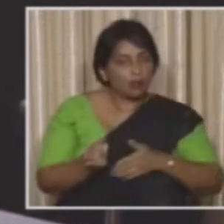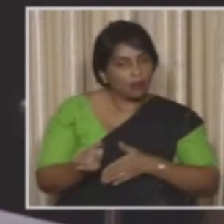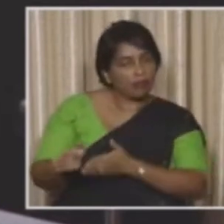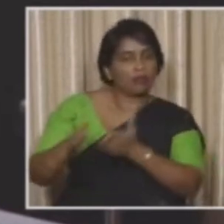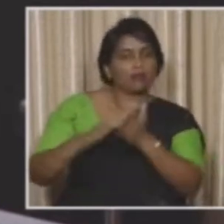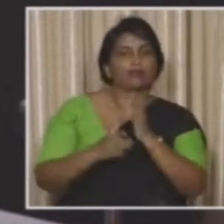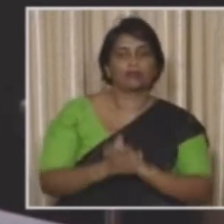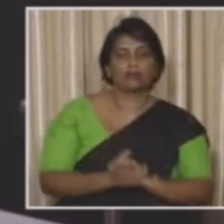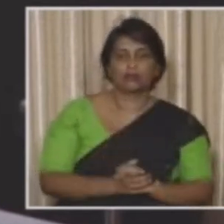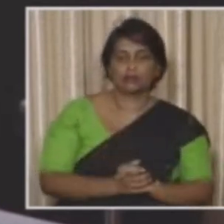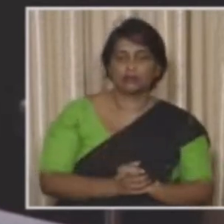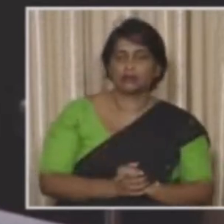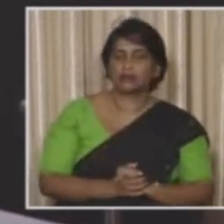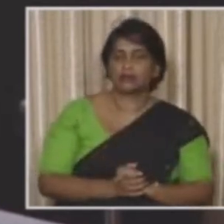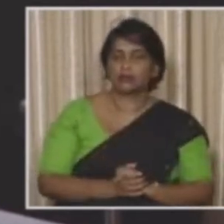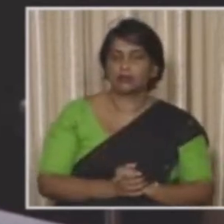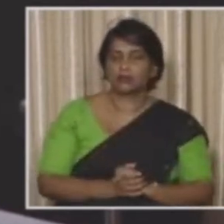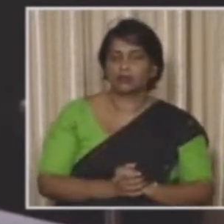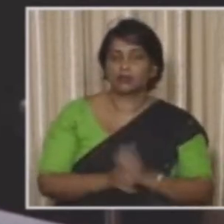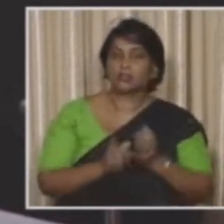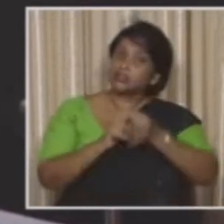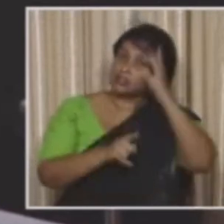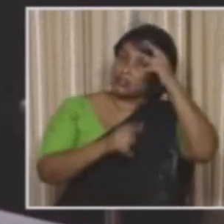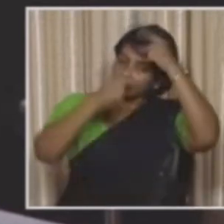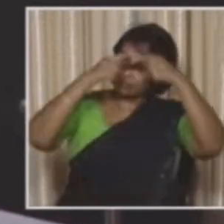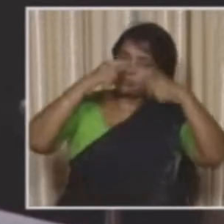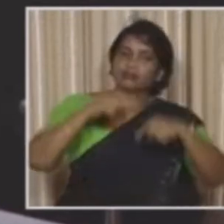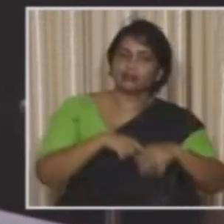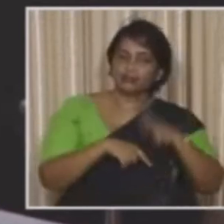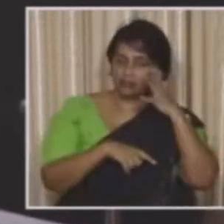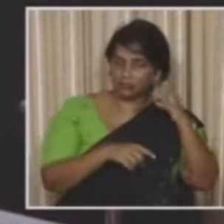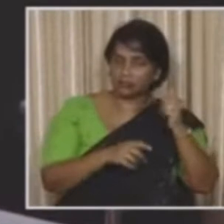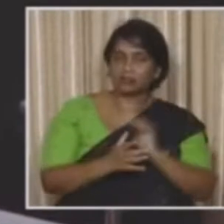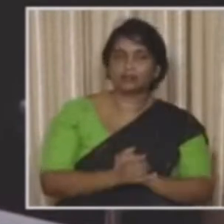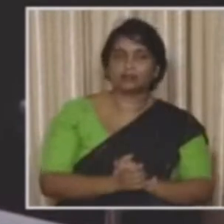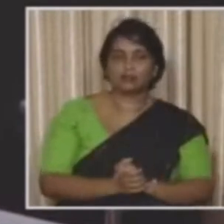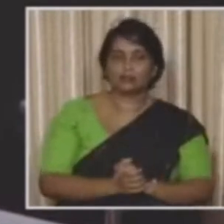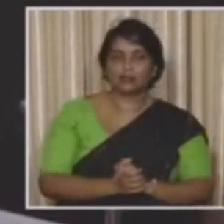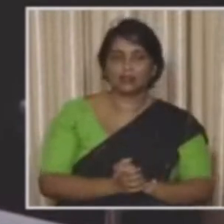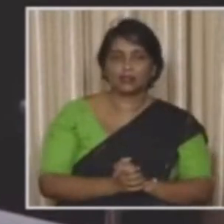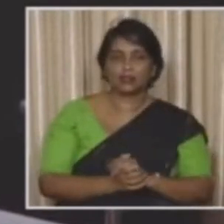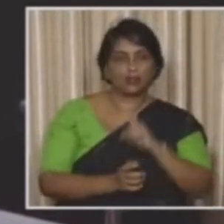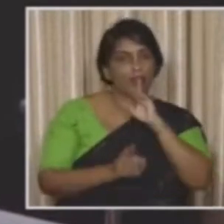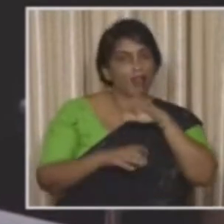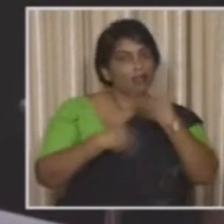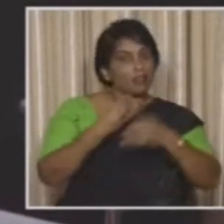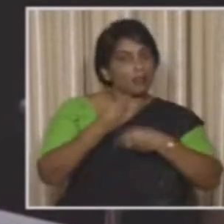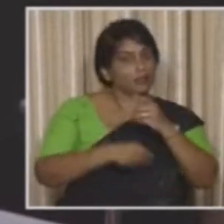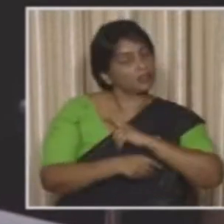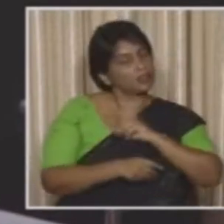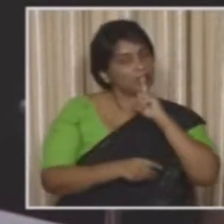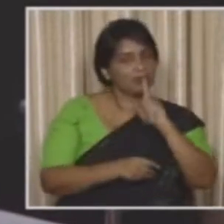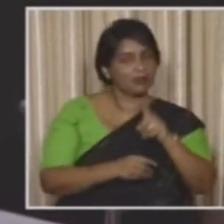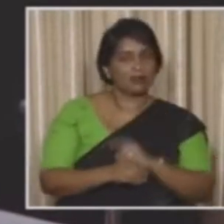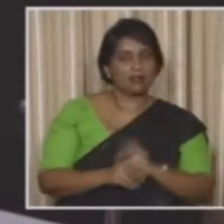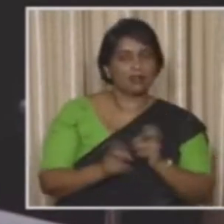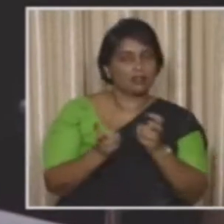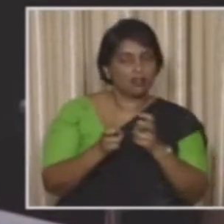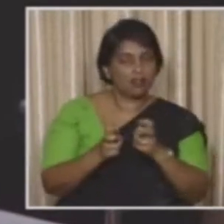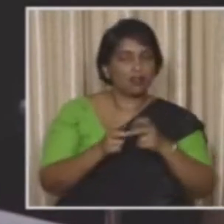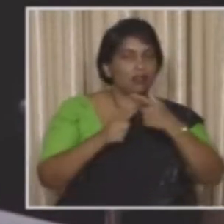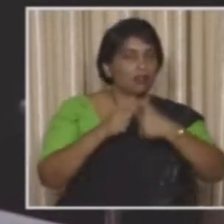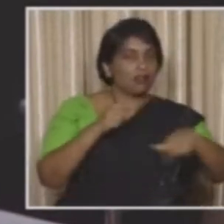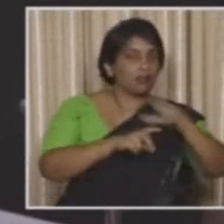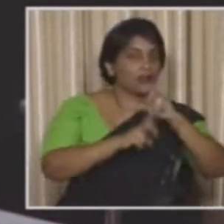යන්නේ. හරිද? උඩ ඉඳන් ජනාධිපතිවරගේ ඉඳන් මතක තියාගන්න. මම කියන්නම් අනිත් ගනුදෙනු ටික ඔක්කොම කක්කුට්ටයි